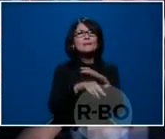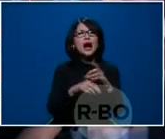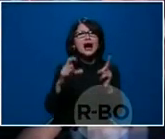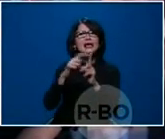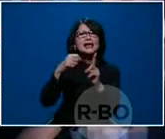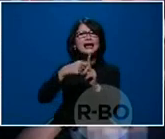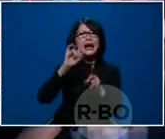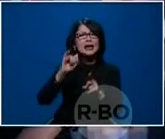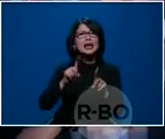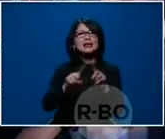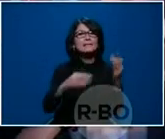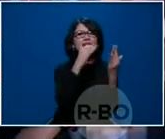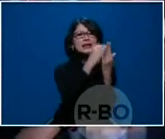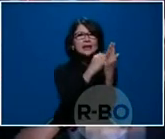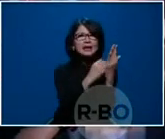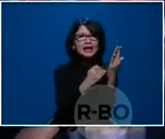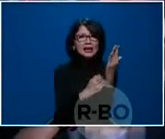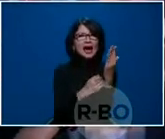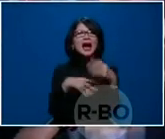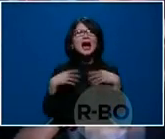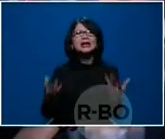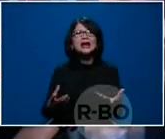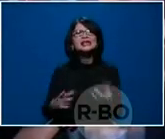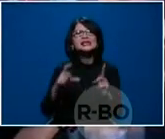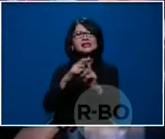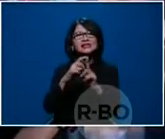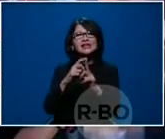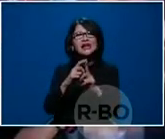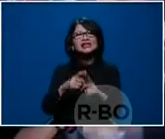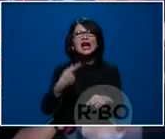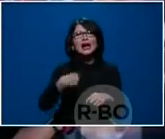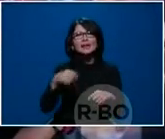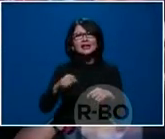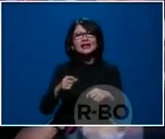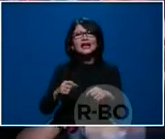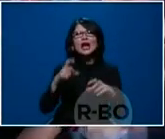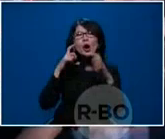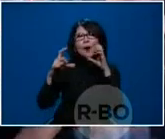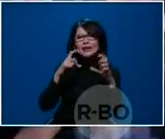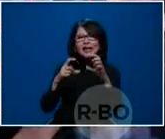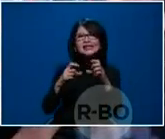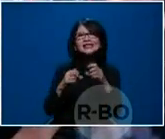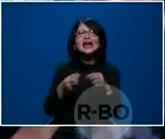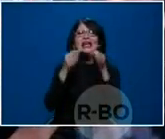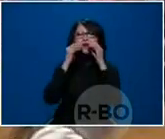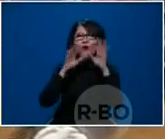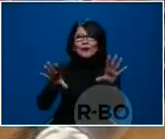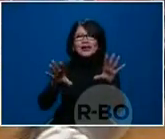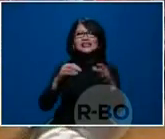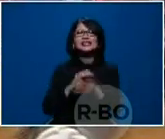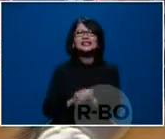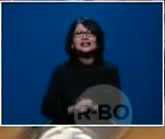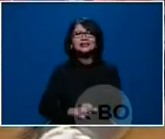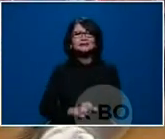Datanya ada di dinas kominfo jadi saya kira kurang mengerti peraturan keuangan waktunya habis